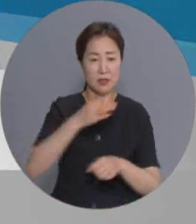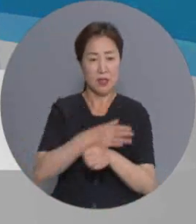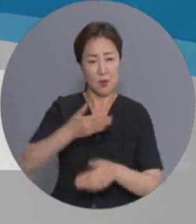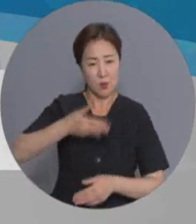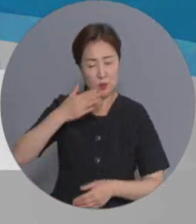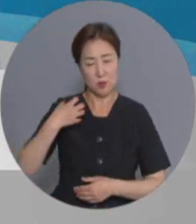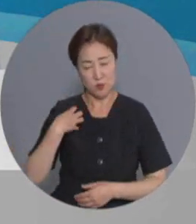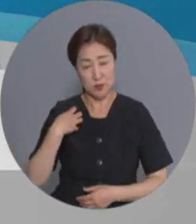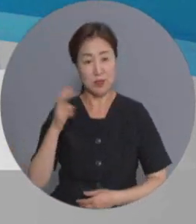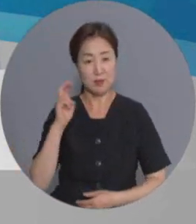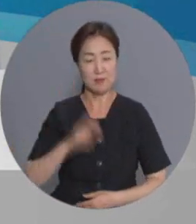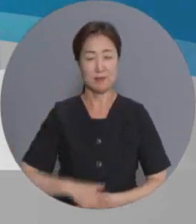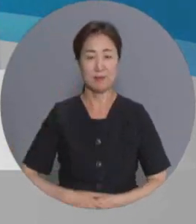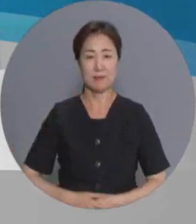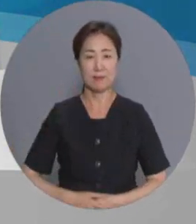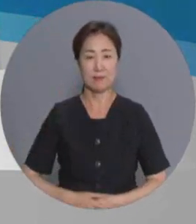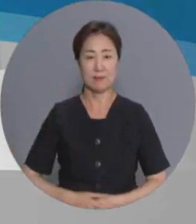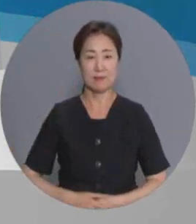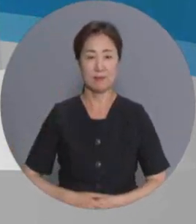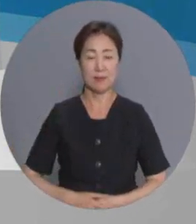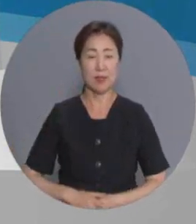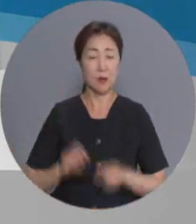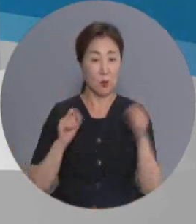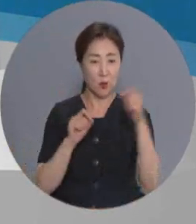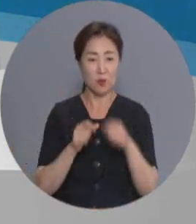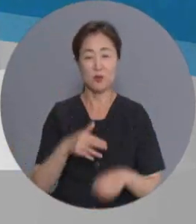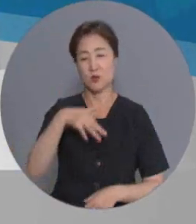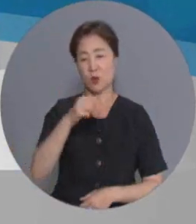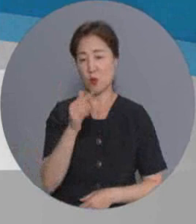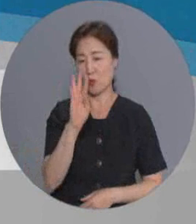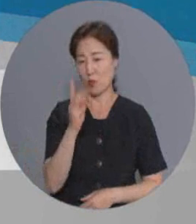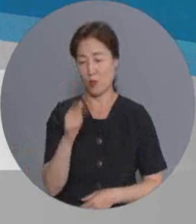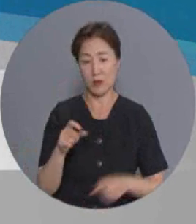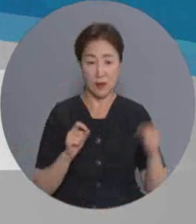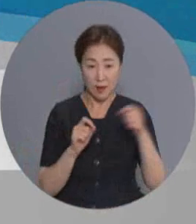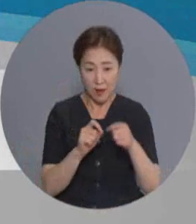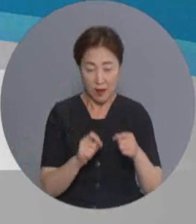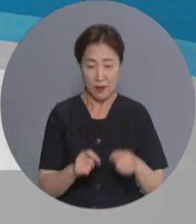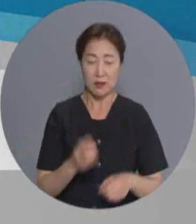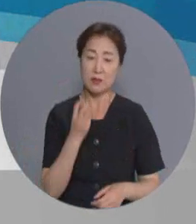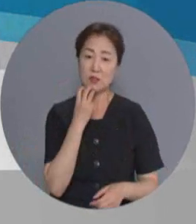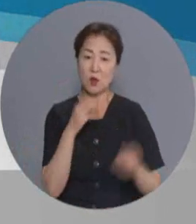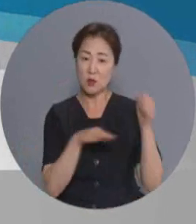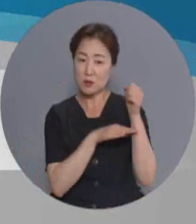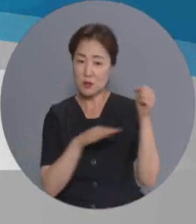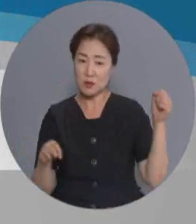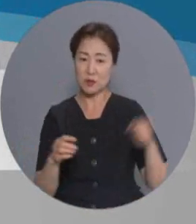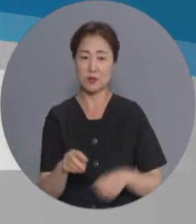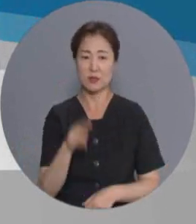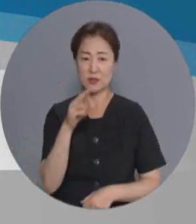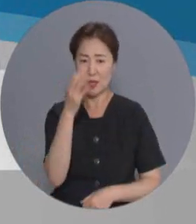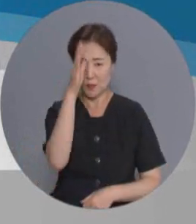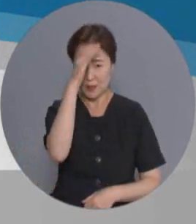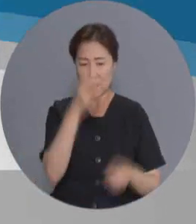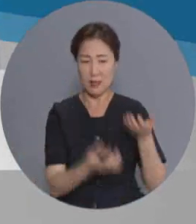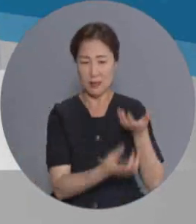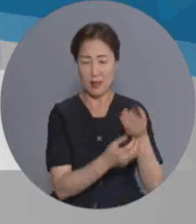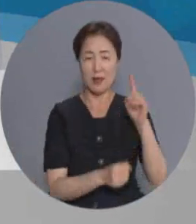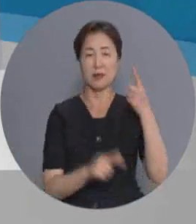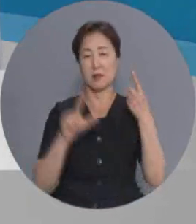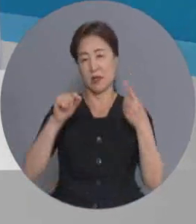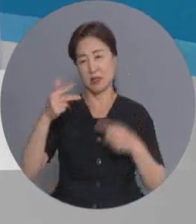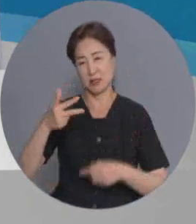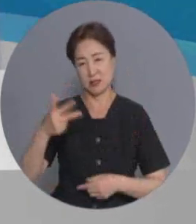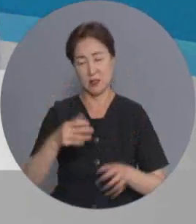있습니다 특히 다음 주 월요일 초복을 앞두고 있는데요 서울 기준 3계탕 한 그릇이 17,000원 가까이 올랐습니다